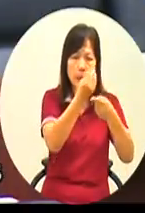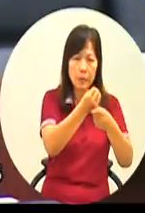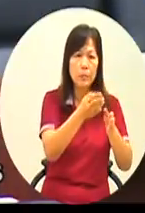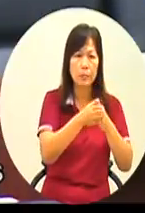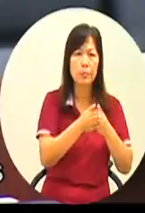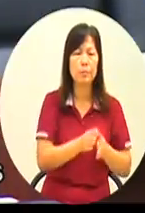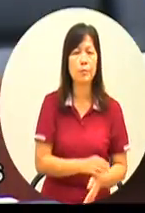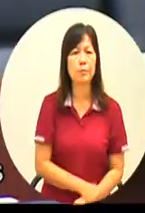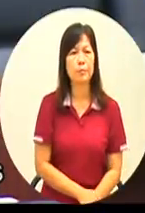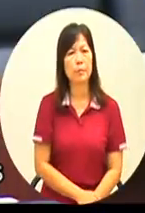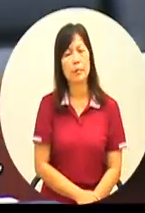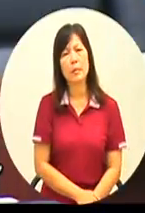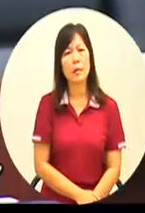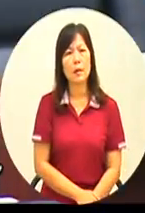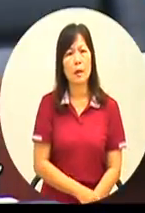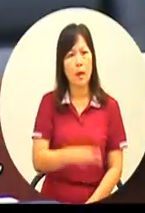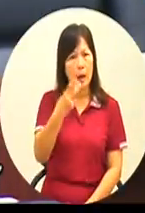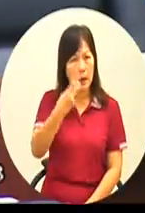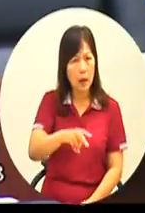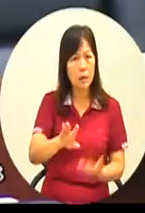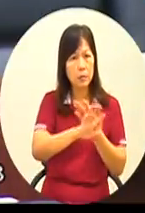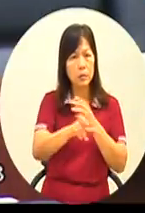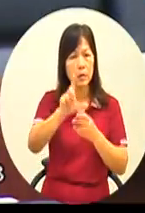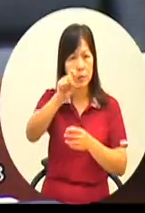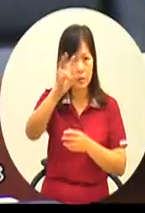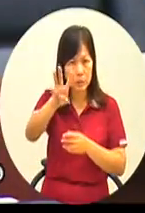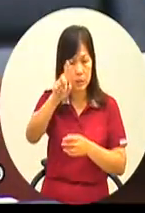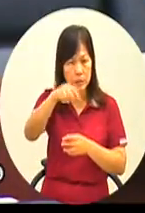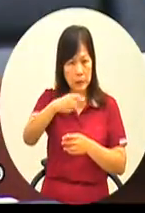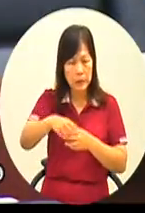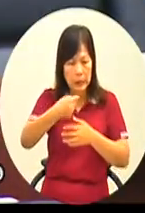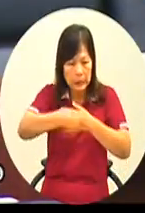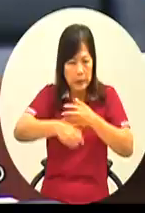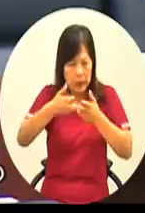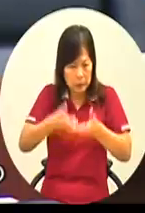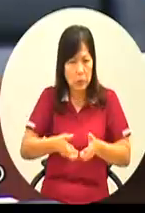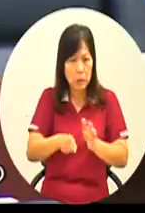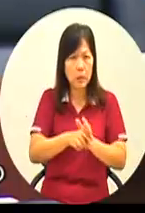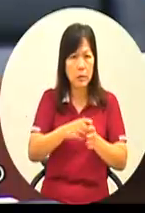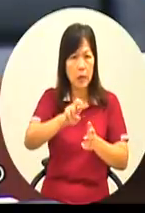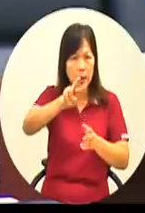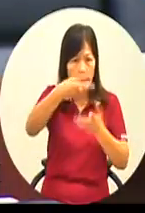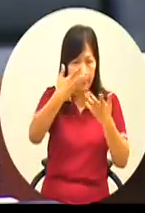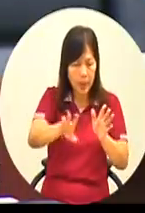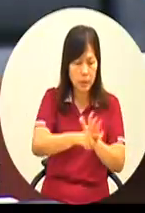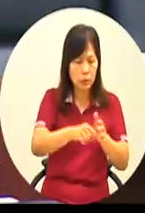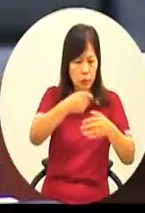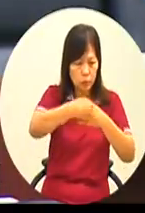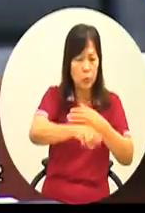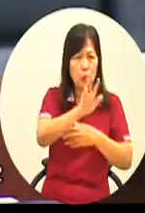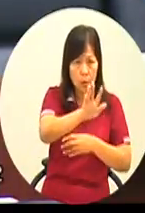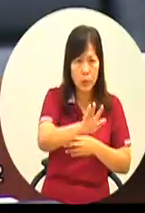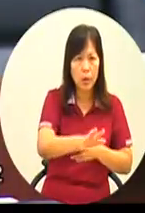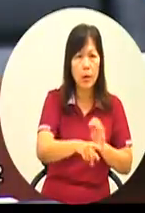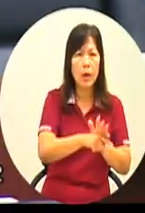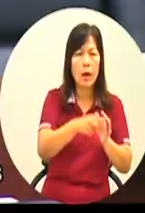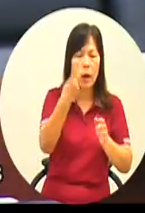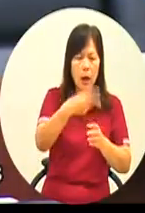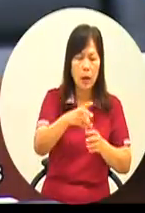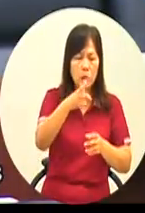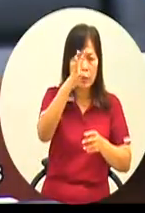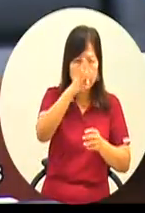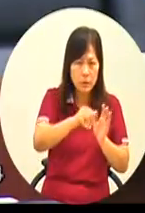少。然后呢，还有其他64个重伤的人，200多个受伤的人，还有